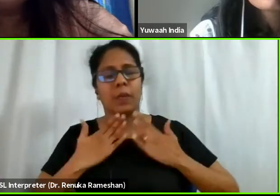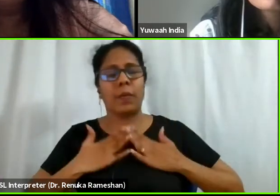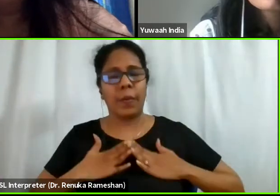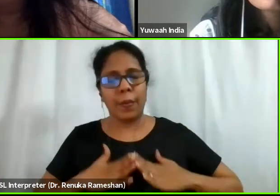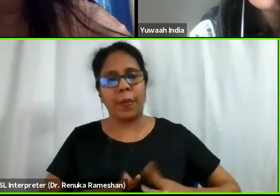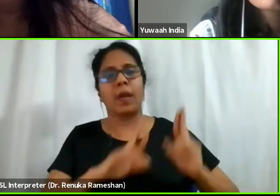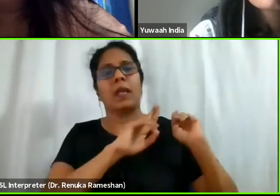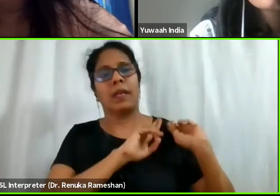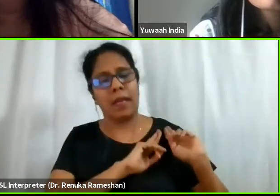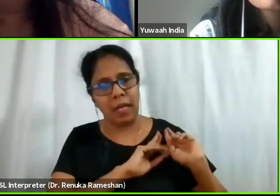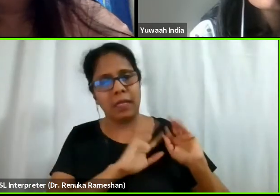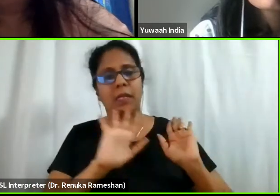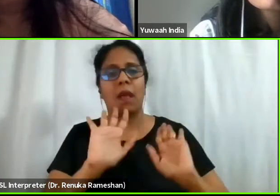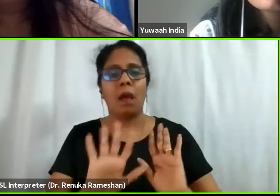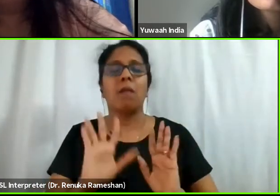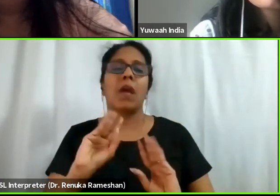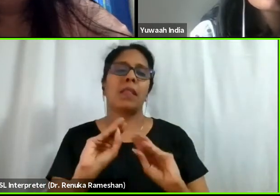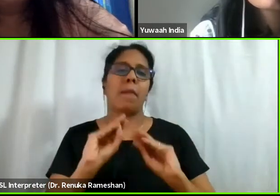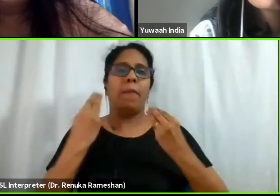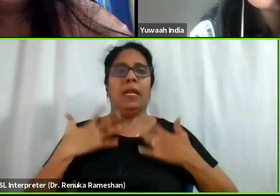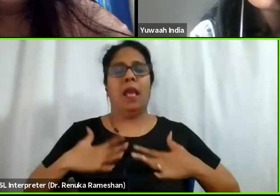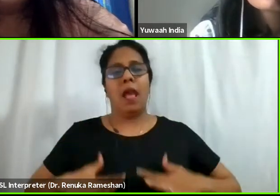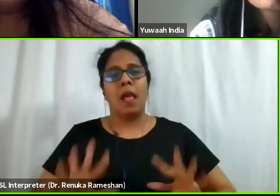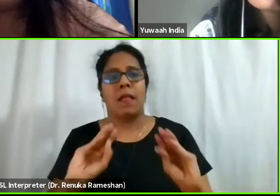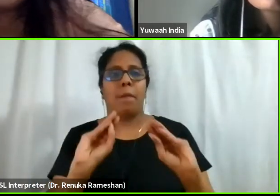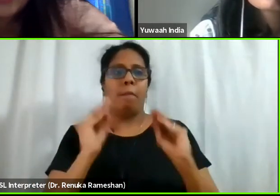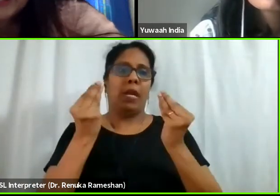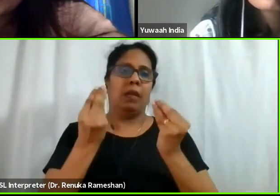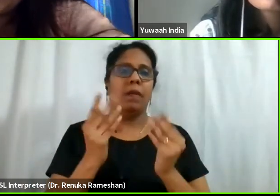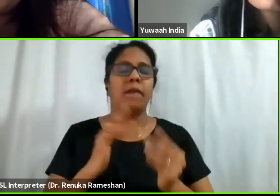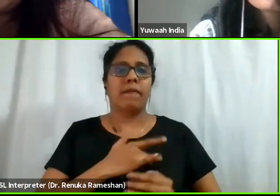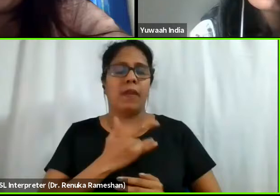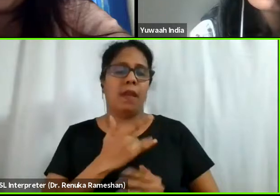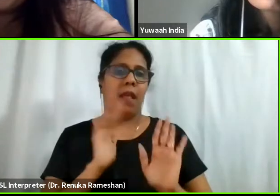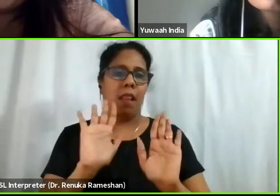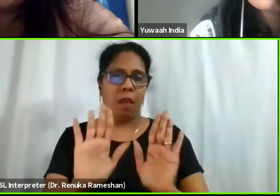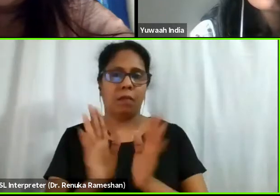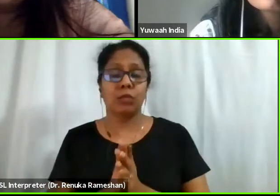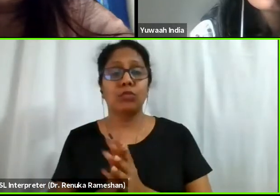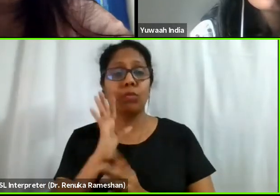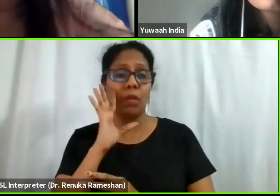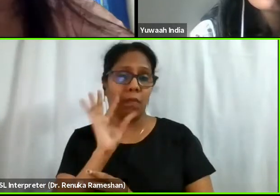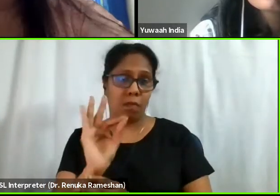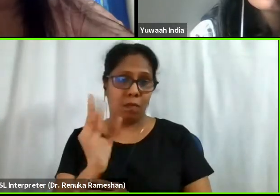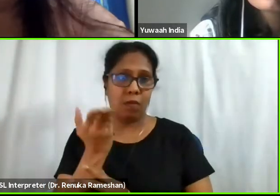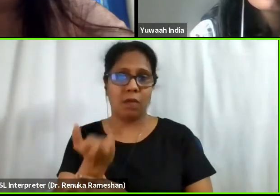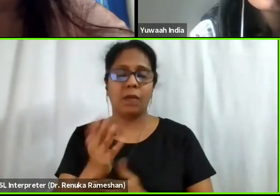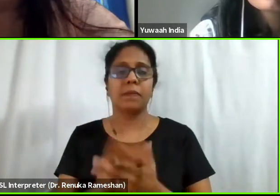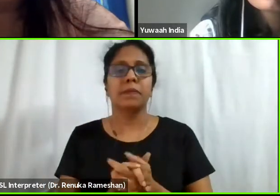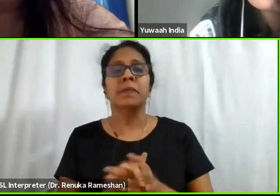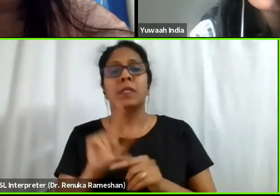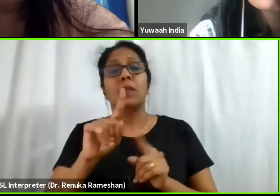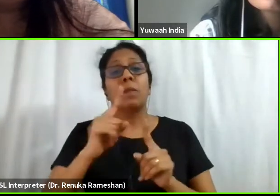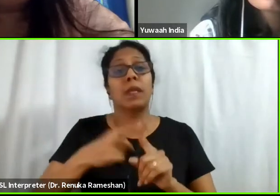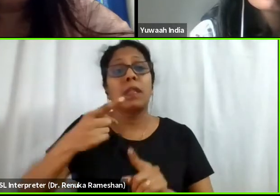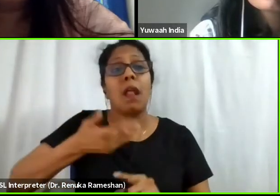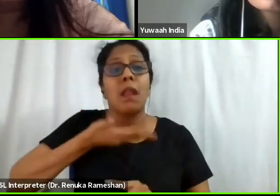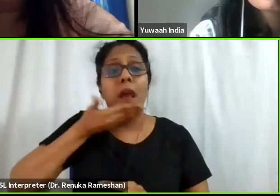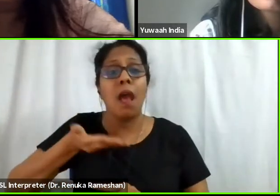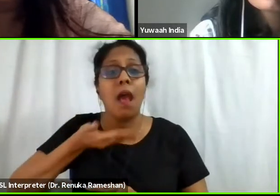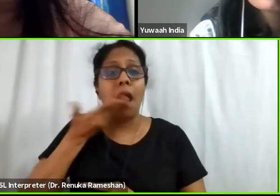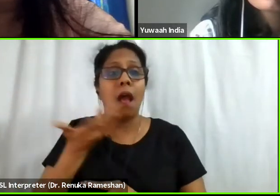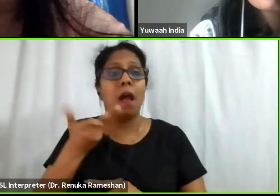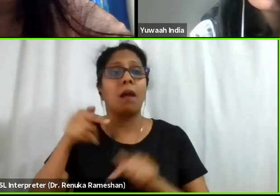सकते हो, तो आपको थोड़ा बेटर लगेगा। एंड एक चीज हम एडवाइस ये भी करते हैं कि